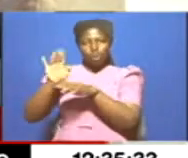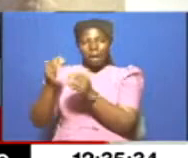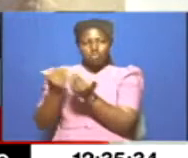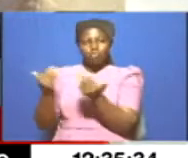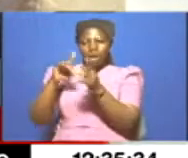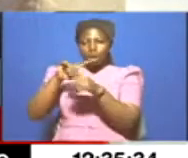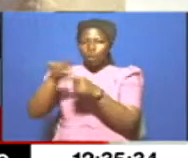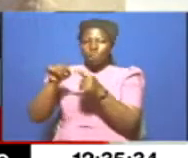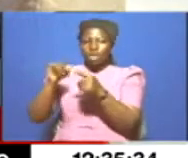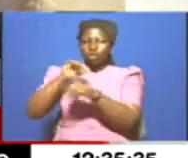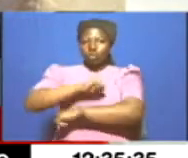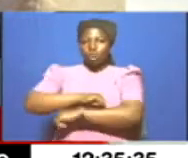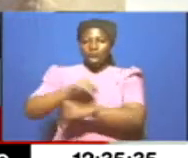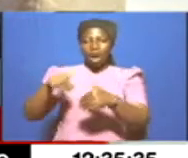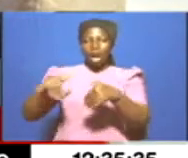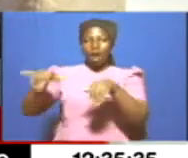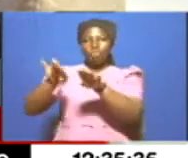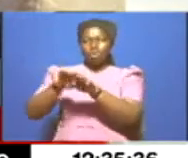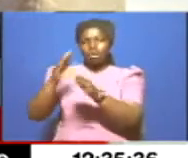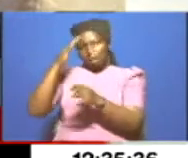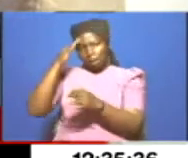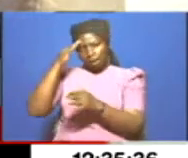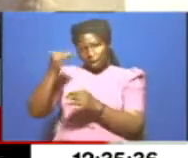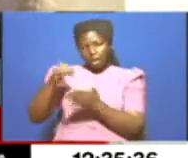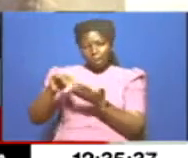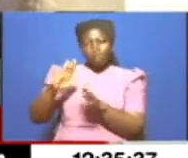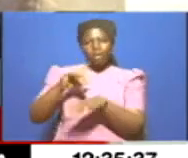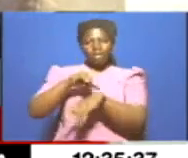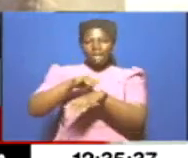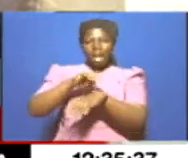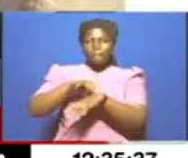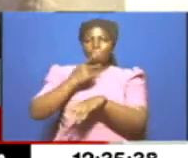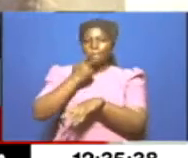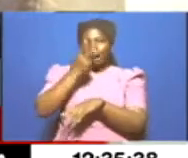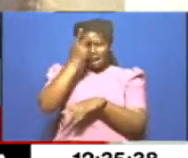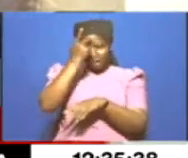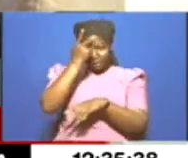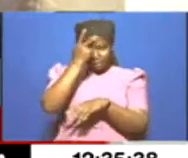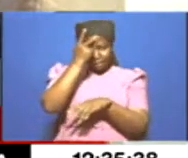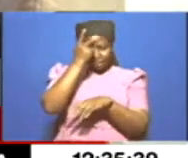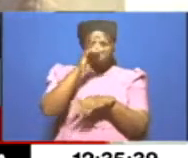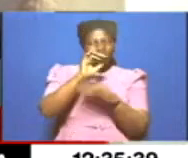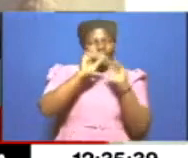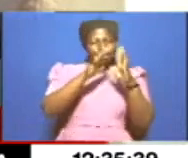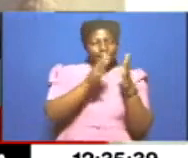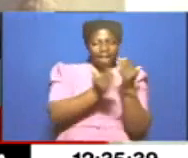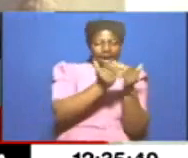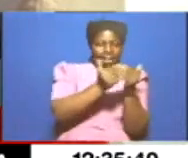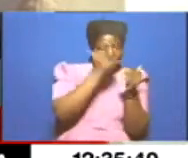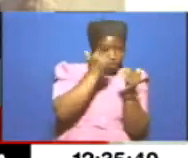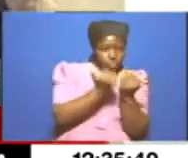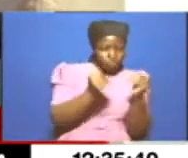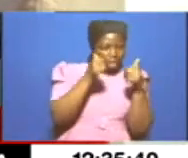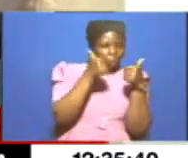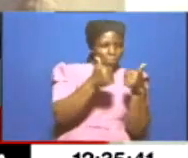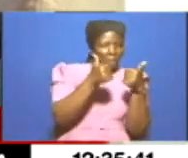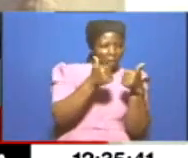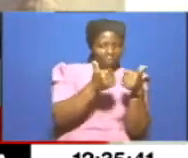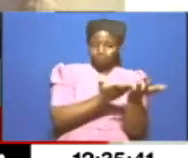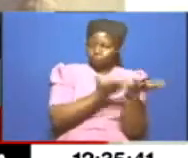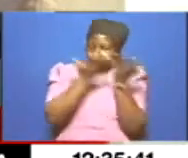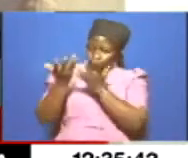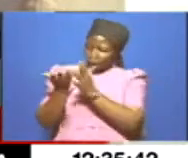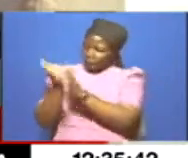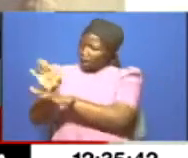wakati mwingi walimu wanatuachia watoto, wanatuletea watoto wakiwa vizuri, wakiwa wamewatunza, lakini sisi wazazi tunaacha